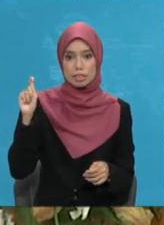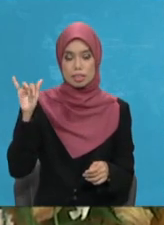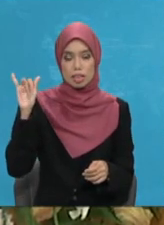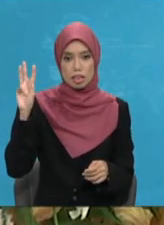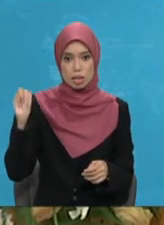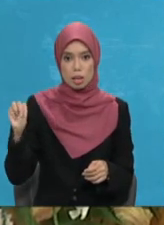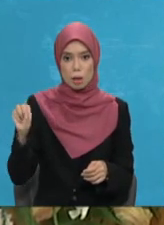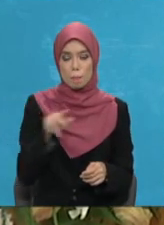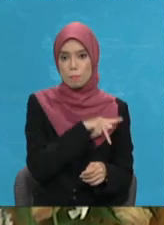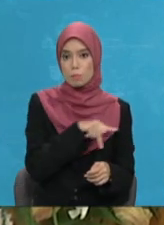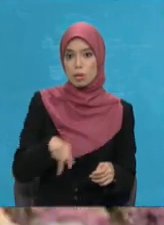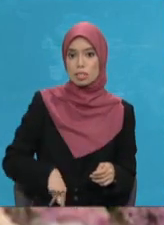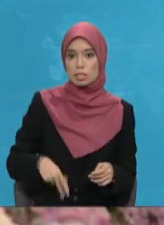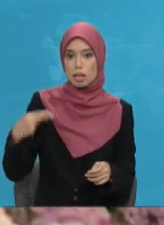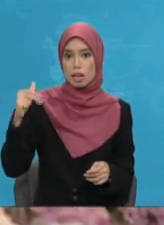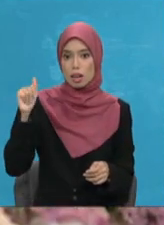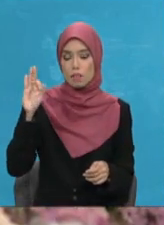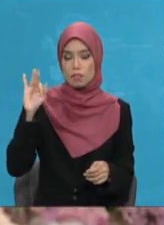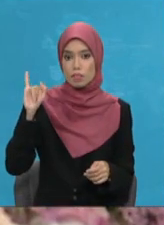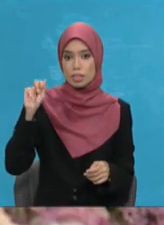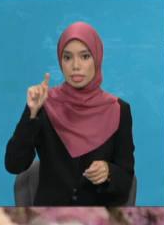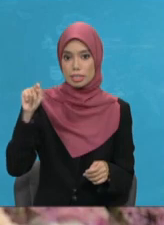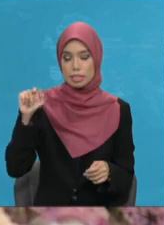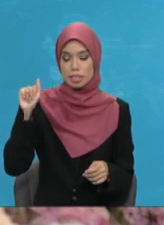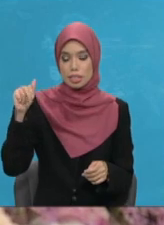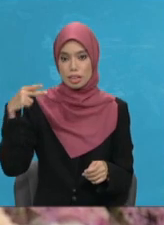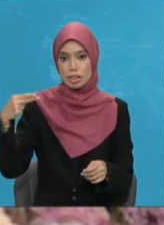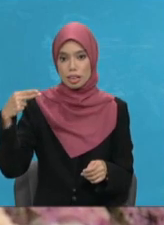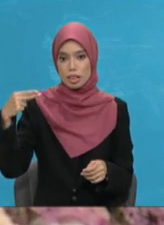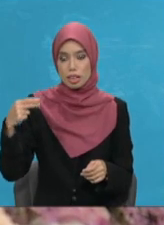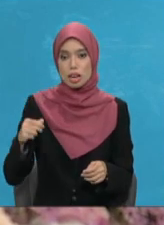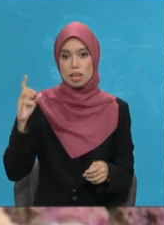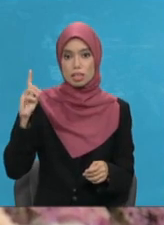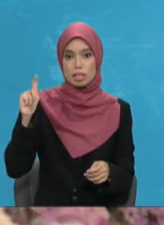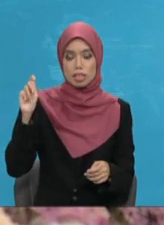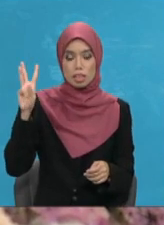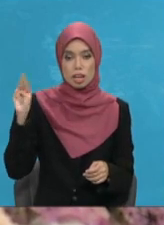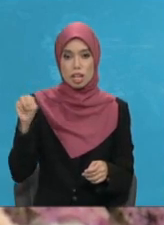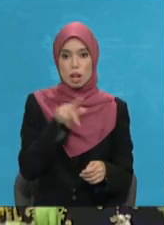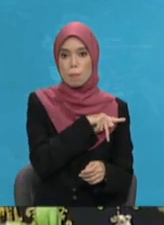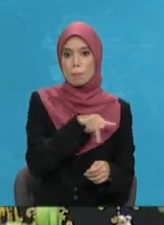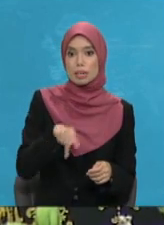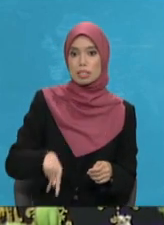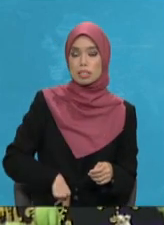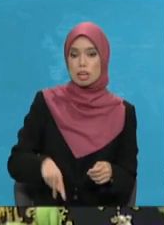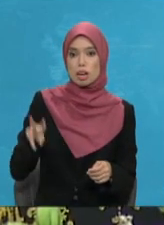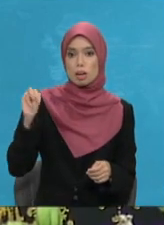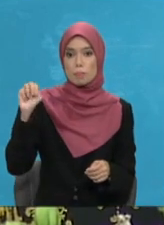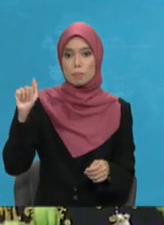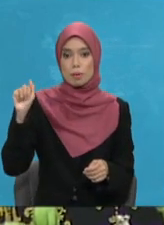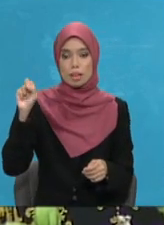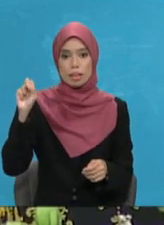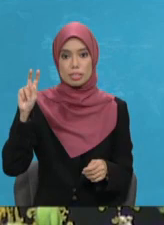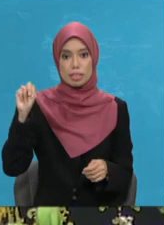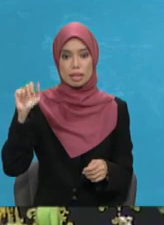kasri Pangeran anak putri raja masna lembah sederetch di Kementerian hal ikhwa luar negeri dan yang teramat Mulia